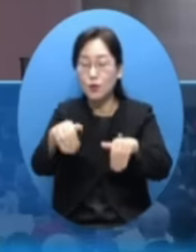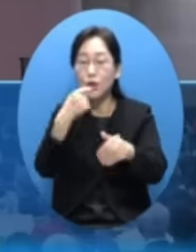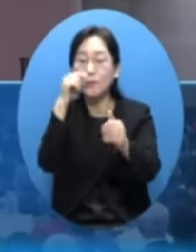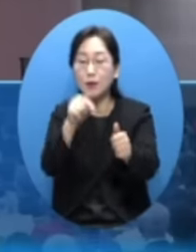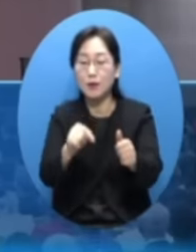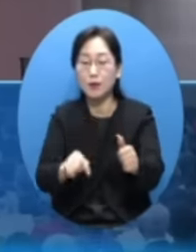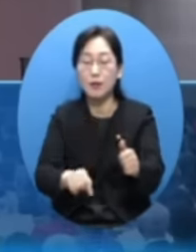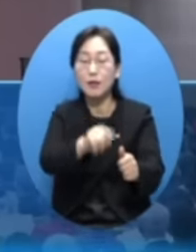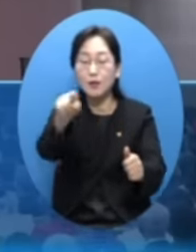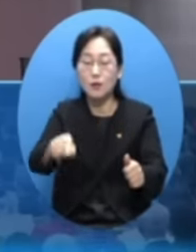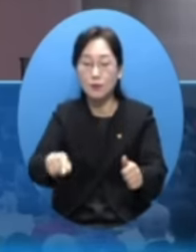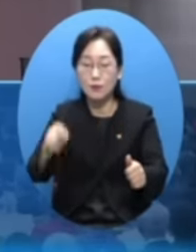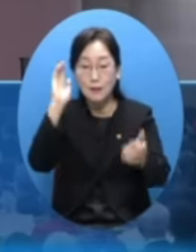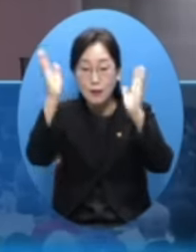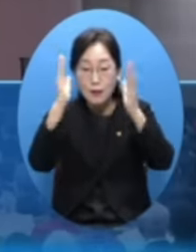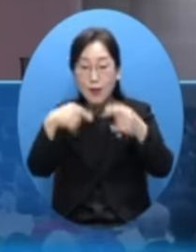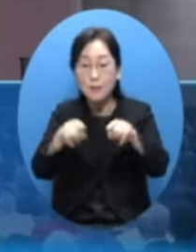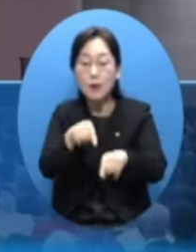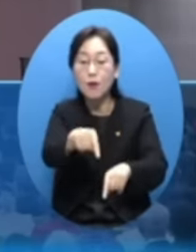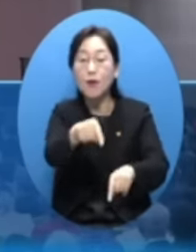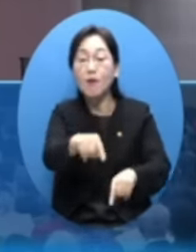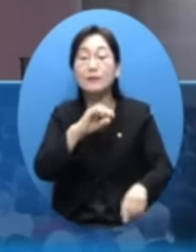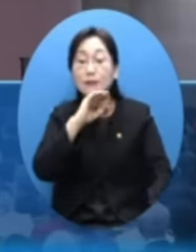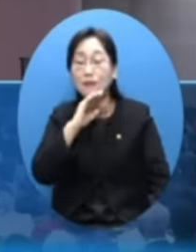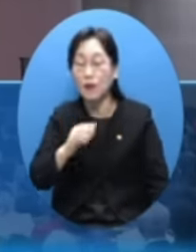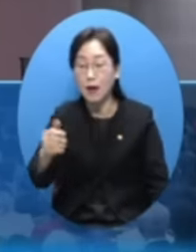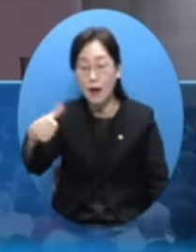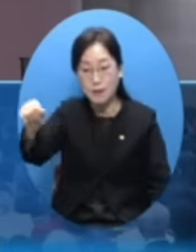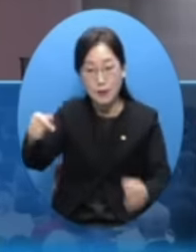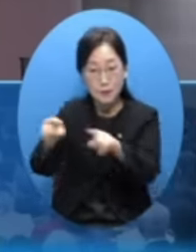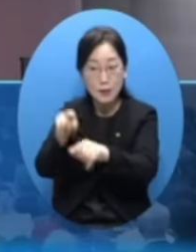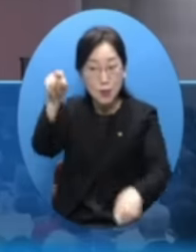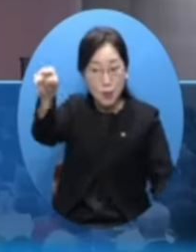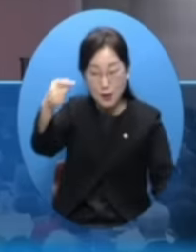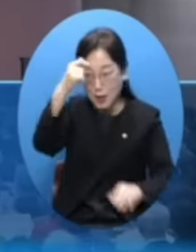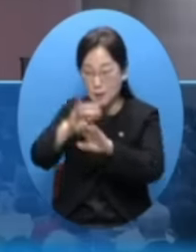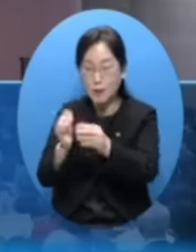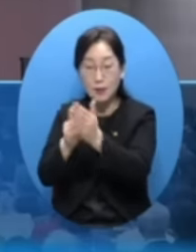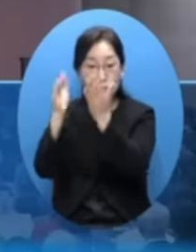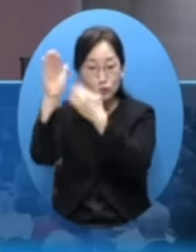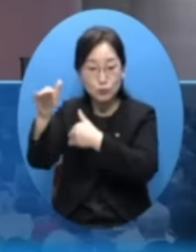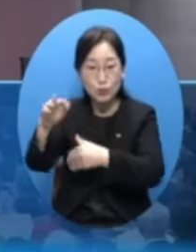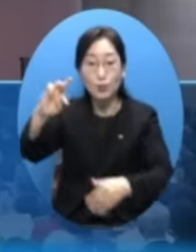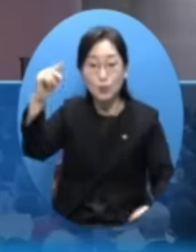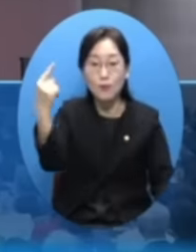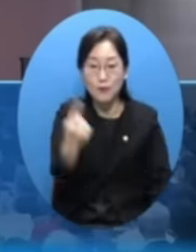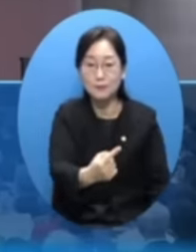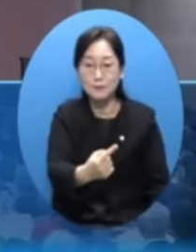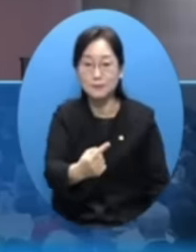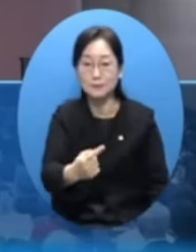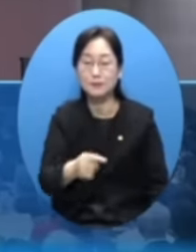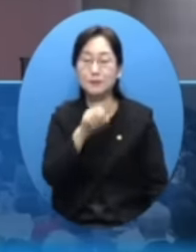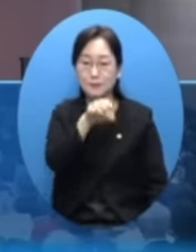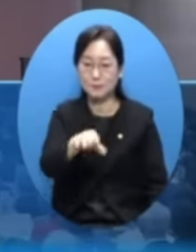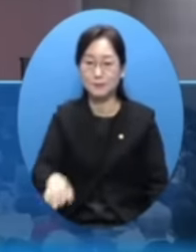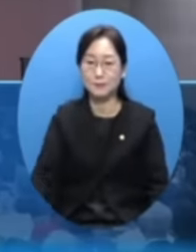너희는 나귀와 함께 여기서 기다리라. 내가 아이와 함께 저기 가서 예배하고 우리가 너에게로 돌아오리라 하고